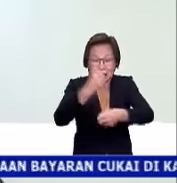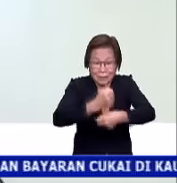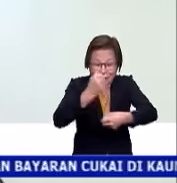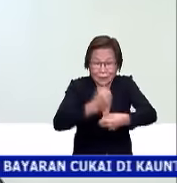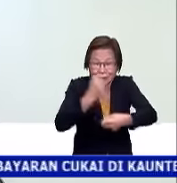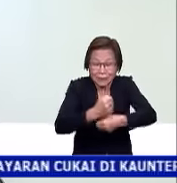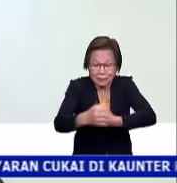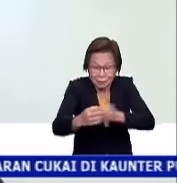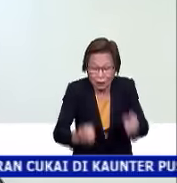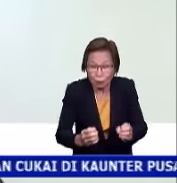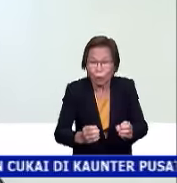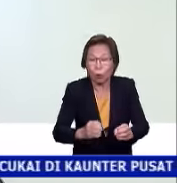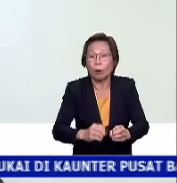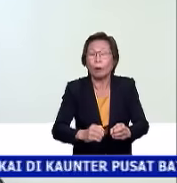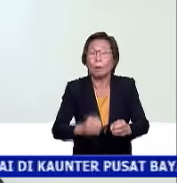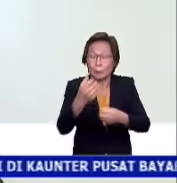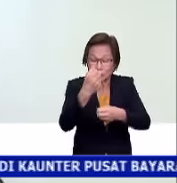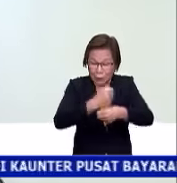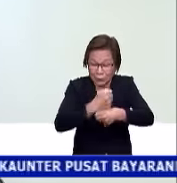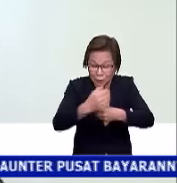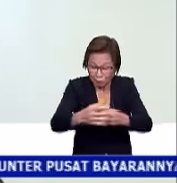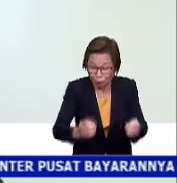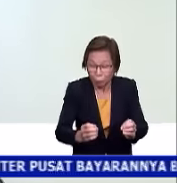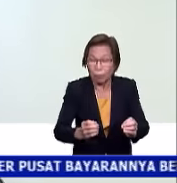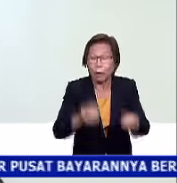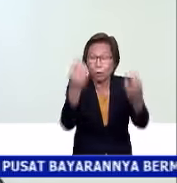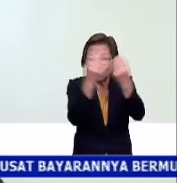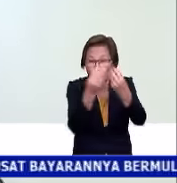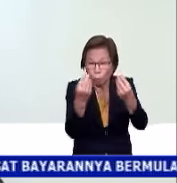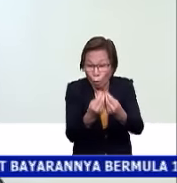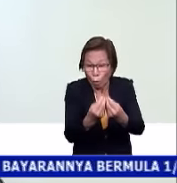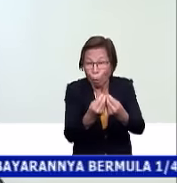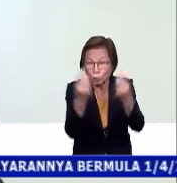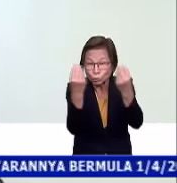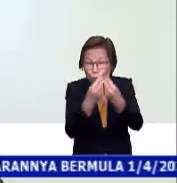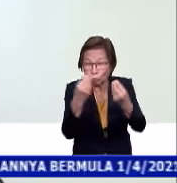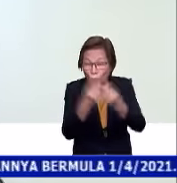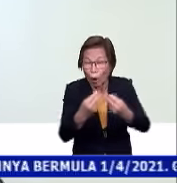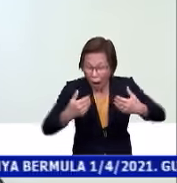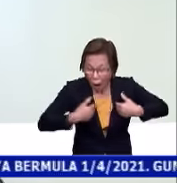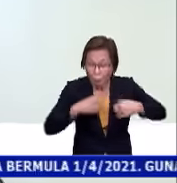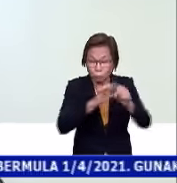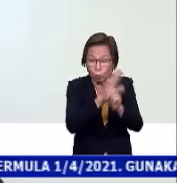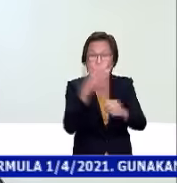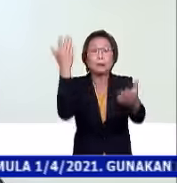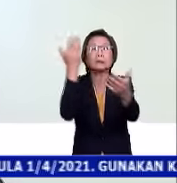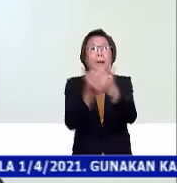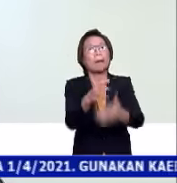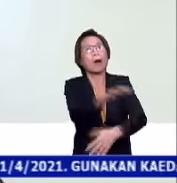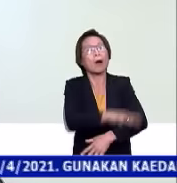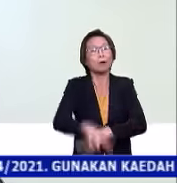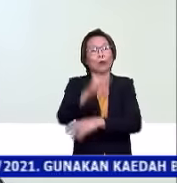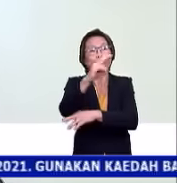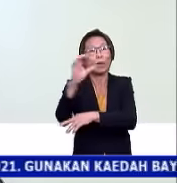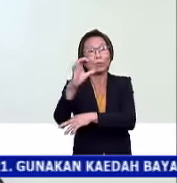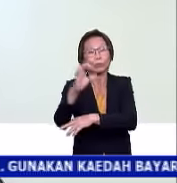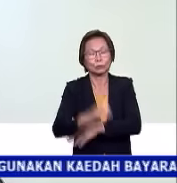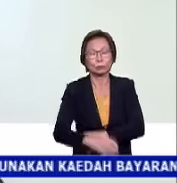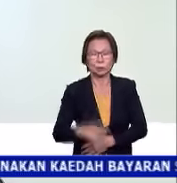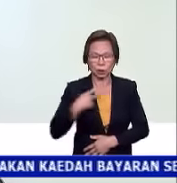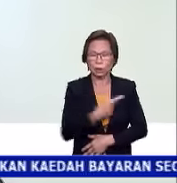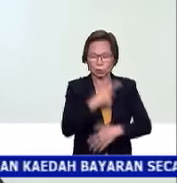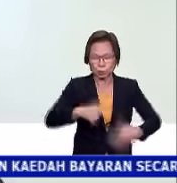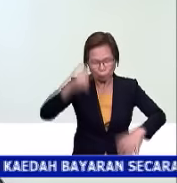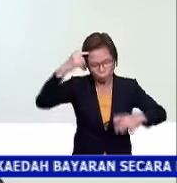15 kluster baru keseluruhan yang melibatkan bilangan kes aktif sehingga hampir 200 kes. Sebab itulah kita telah